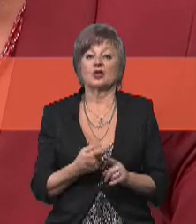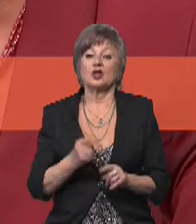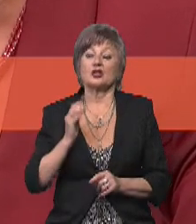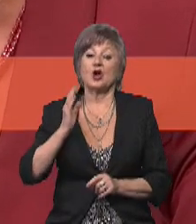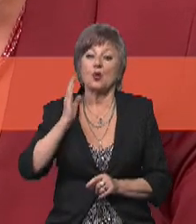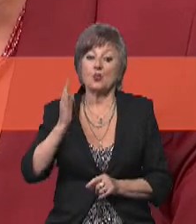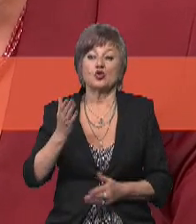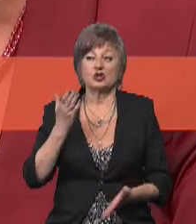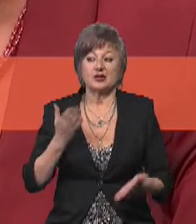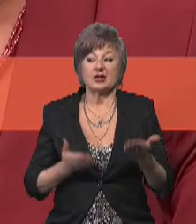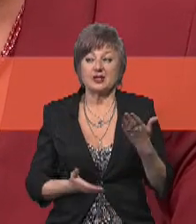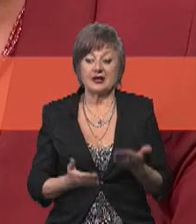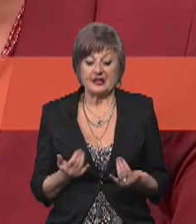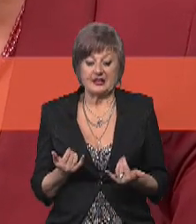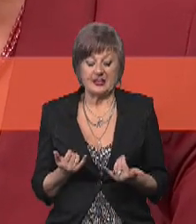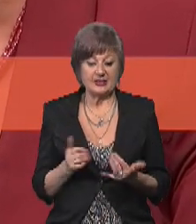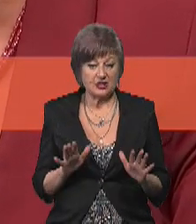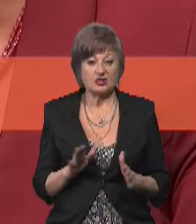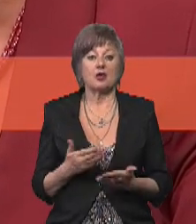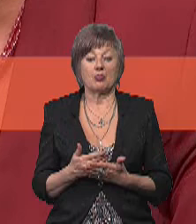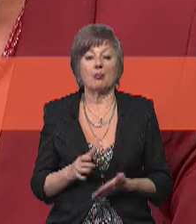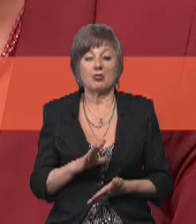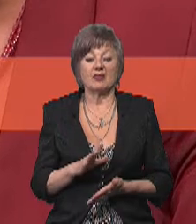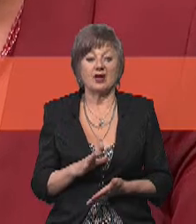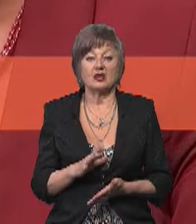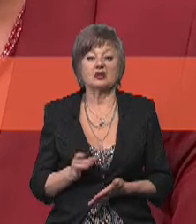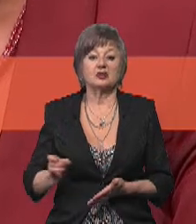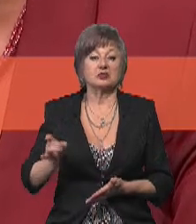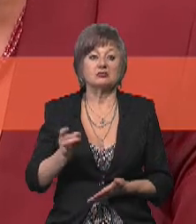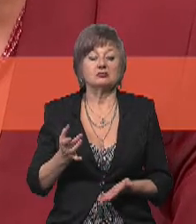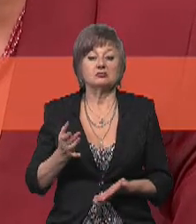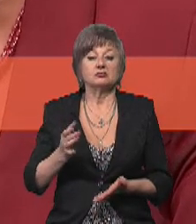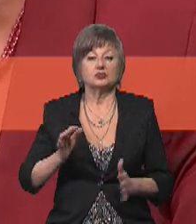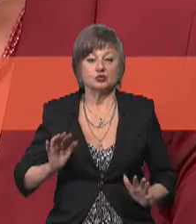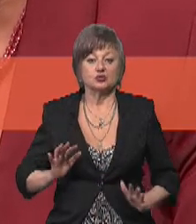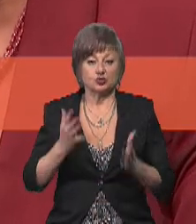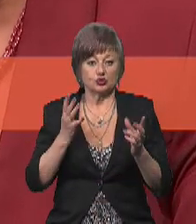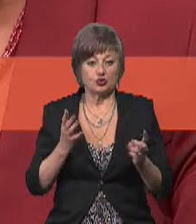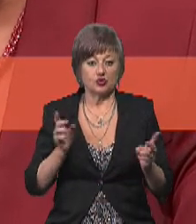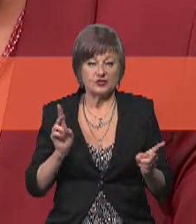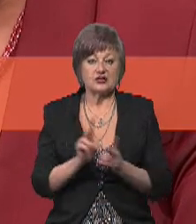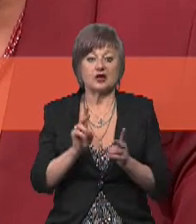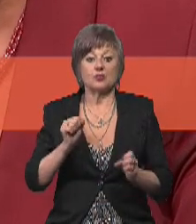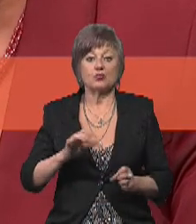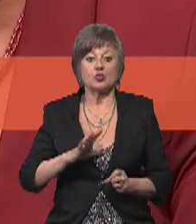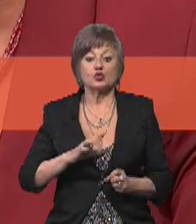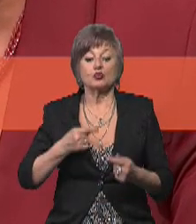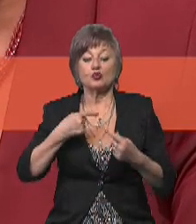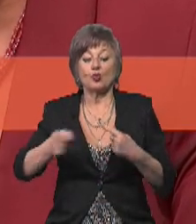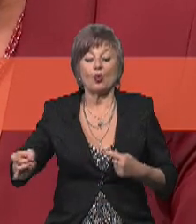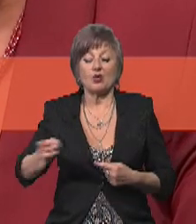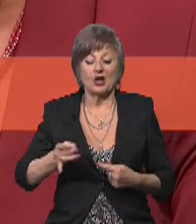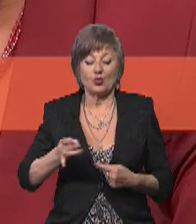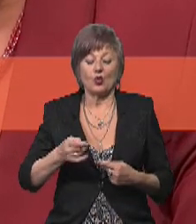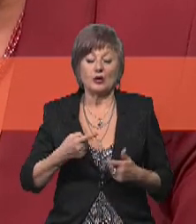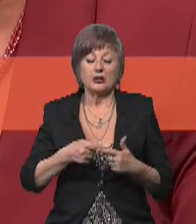майбутньому, якщо це не зараз вони її там десь в цьому ж районі, скажімо так, зустрінуть цю особу, можливо, десь в іншому районі, або